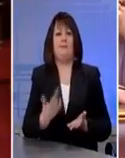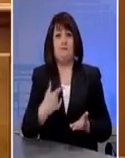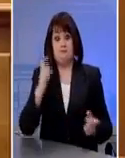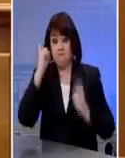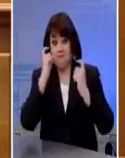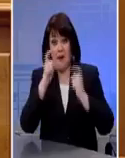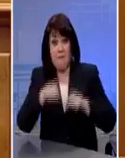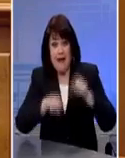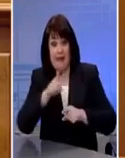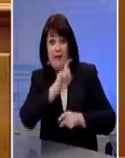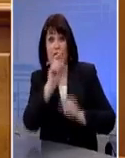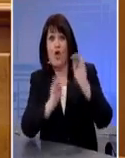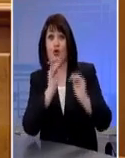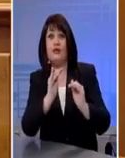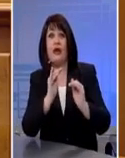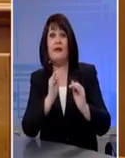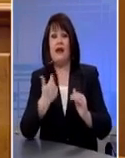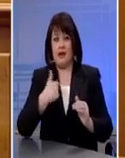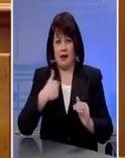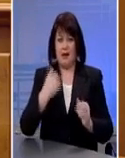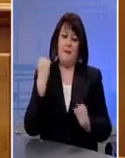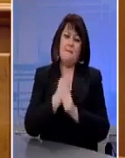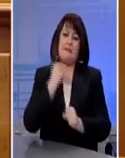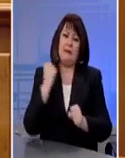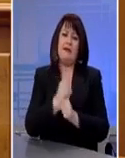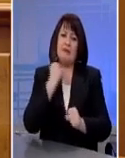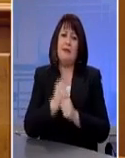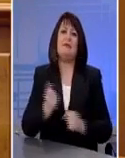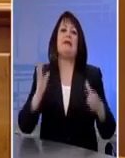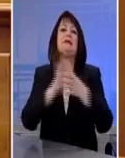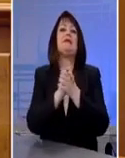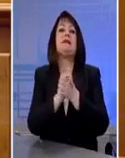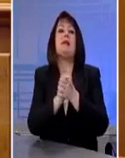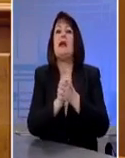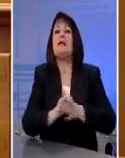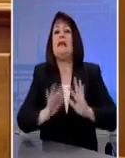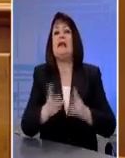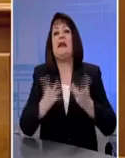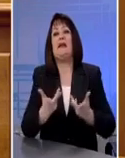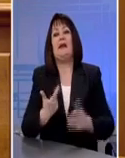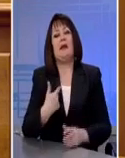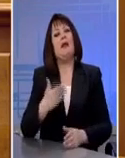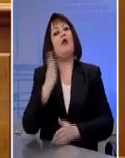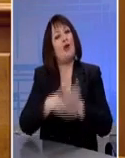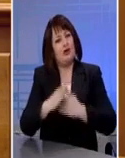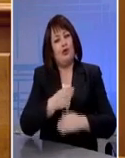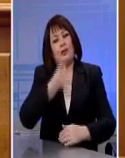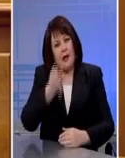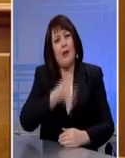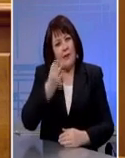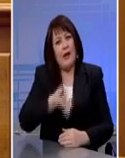Διερωτώνται κάποιοι γιατί επιμένω στη συνένεση. Ξέρετε, θα κουραστώ να επιμένω.